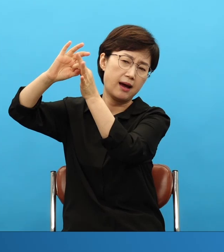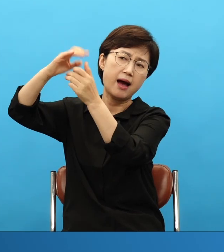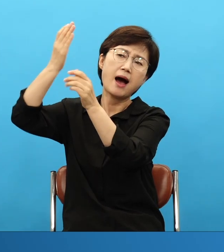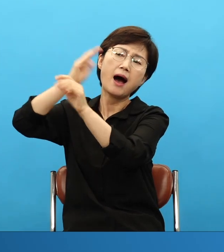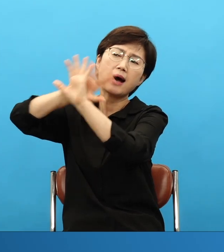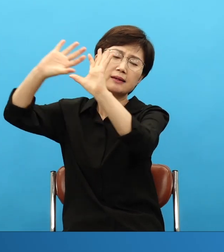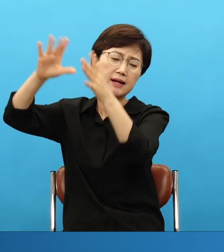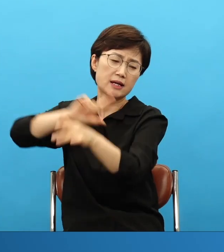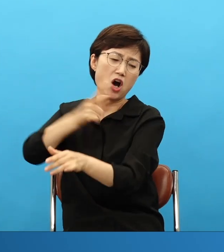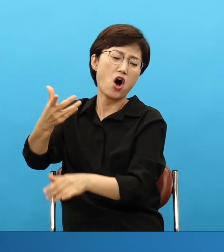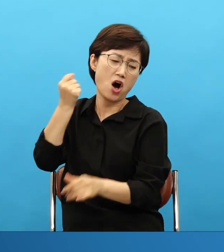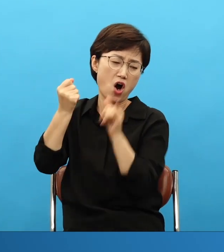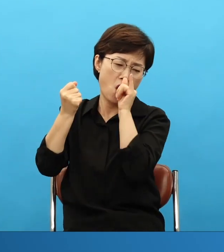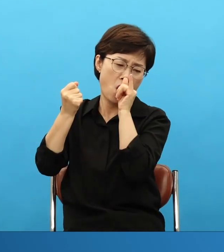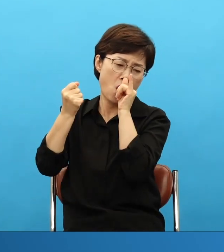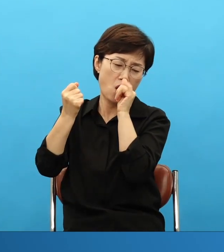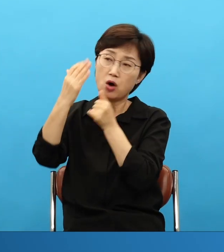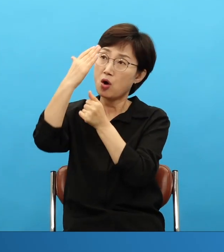위하여